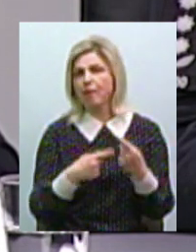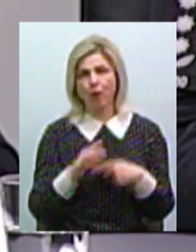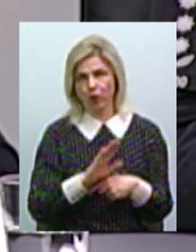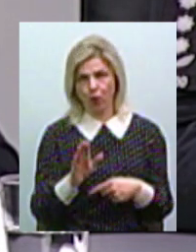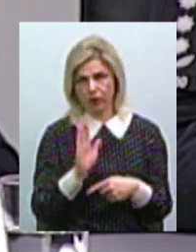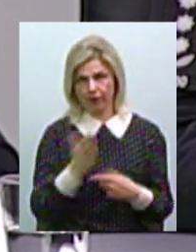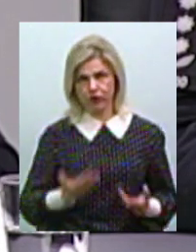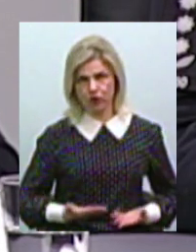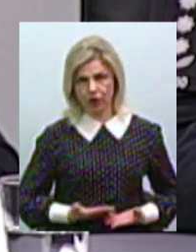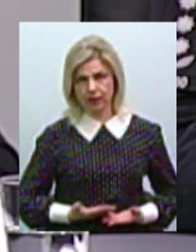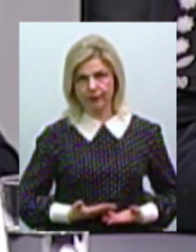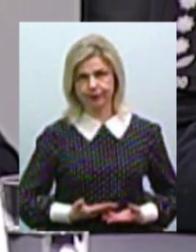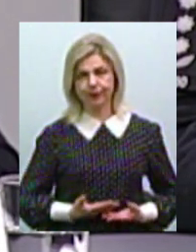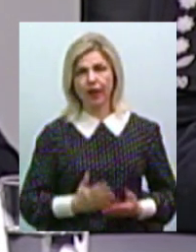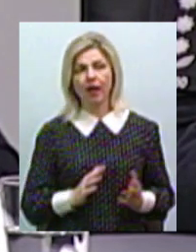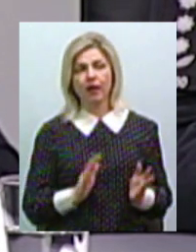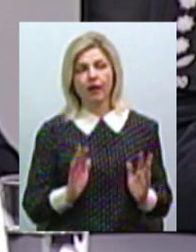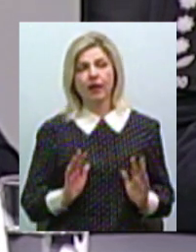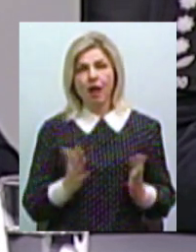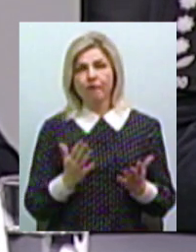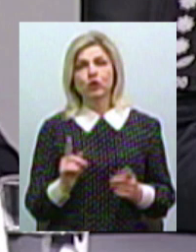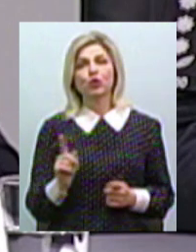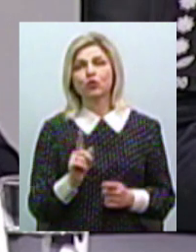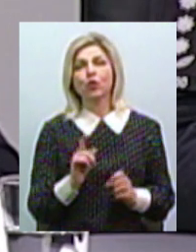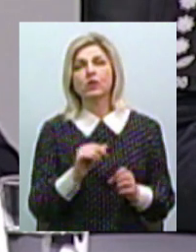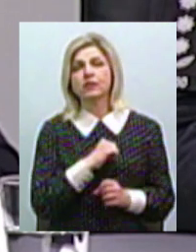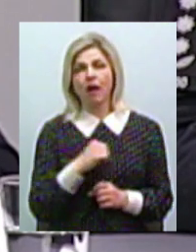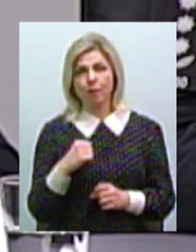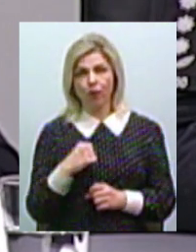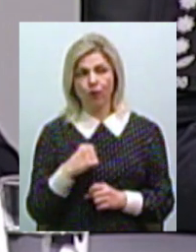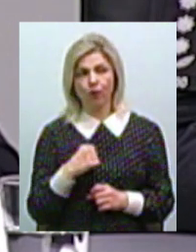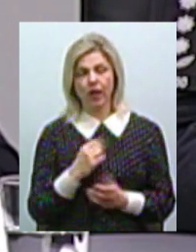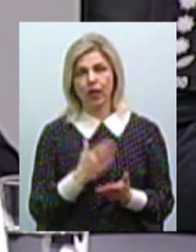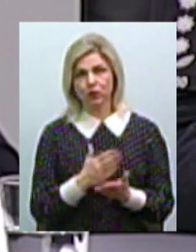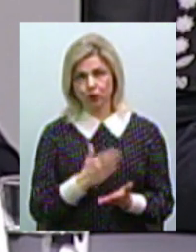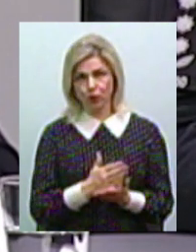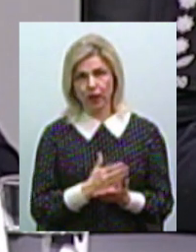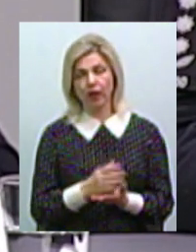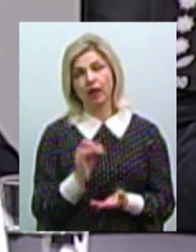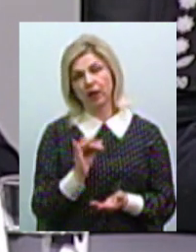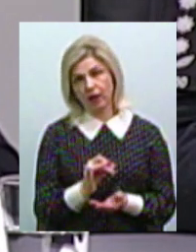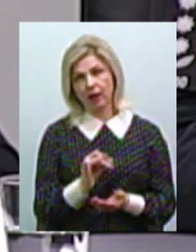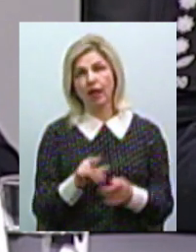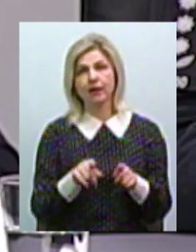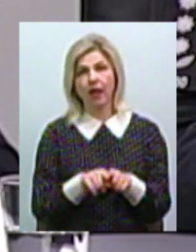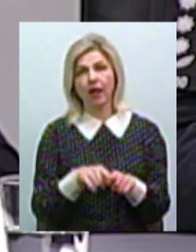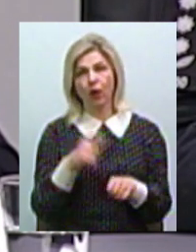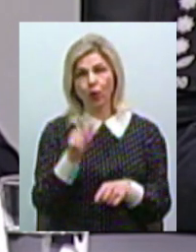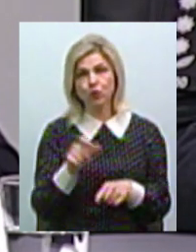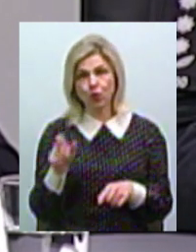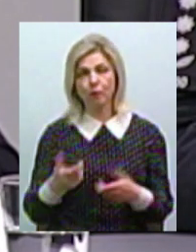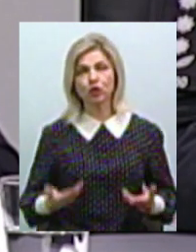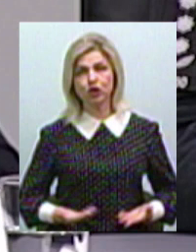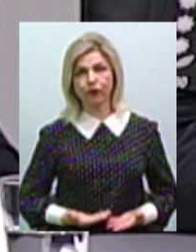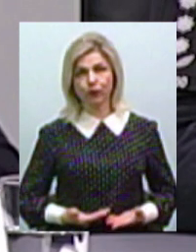Тобто явище, яке саме собою існує, і такі особи, вони